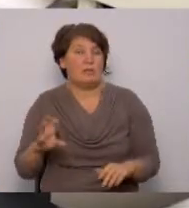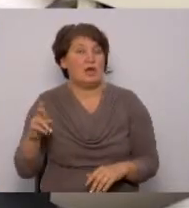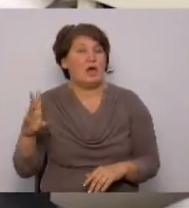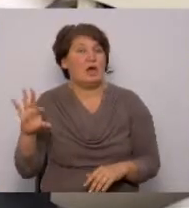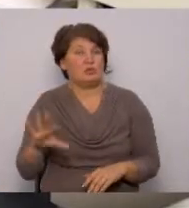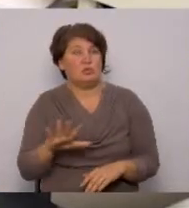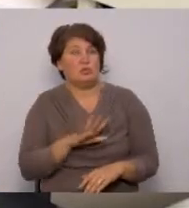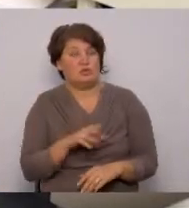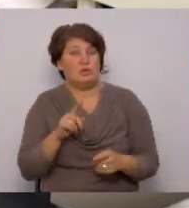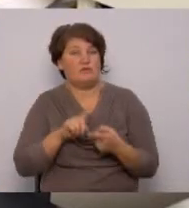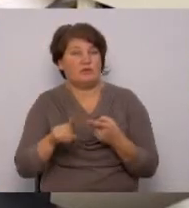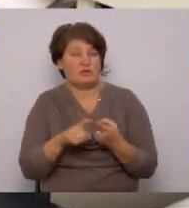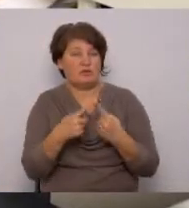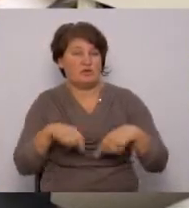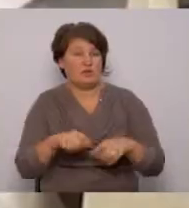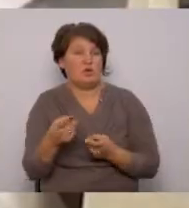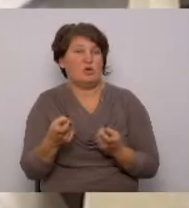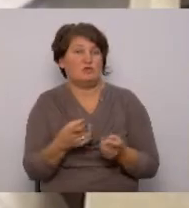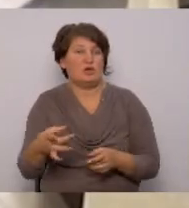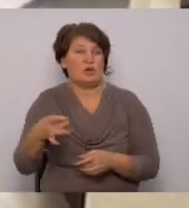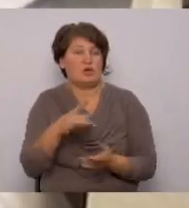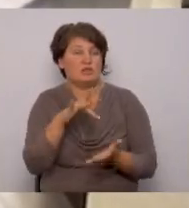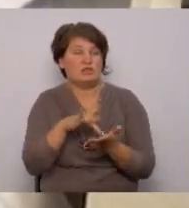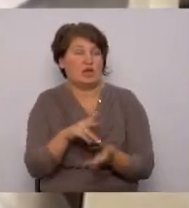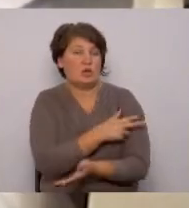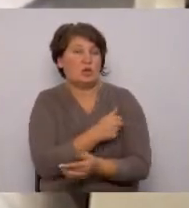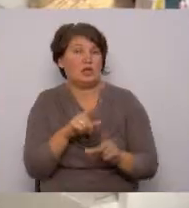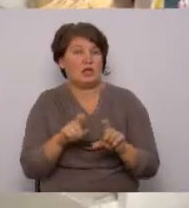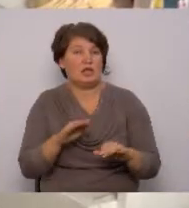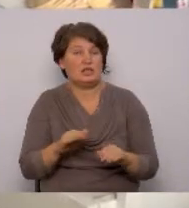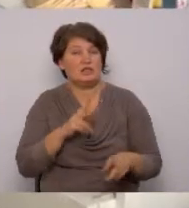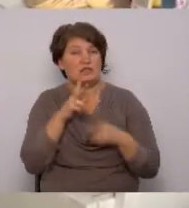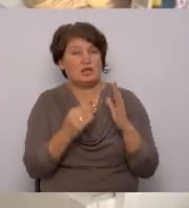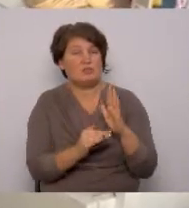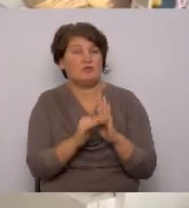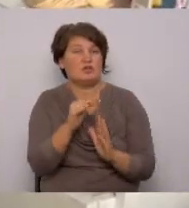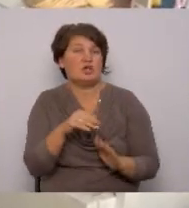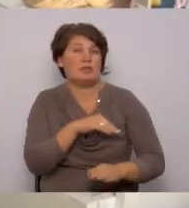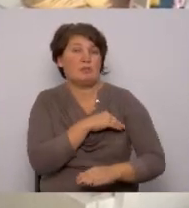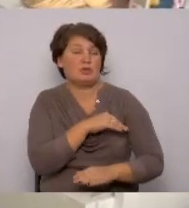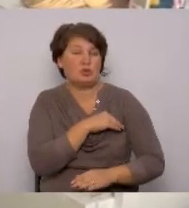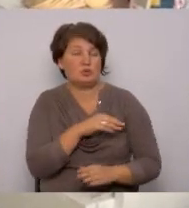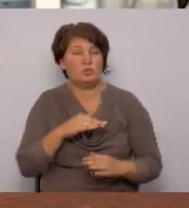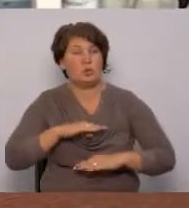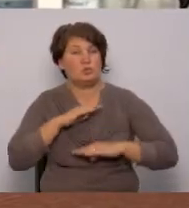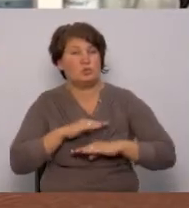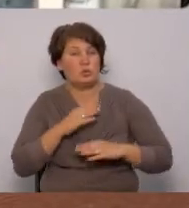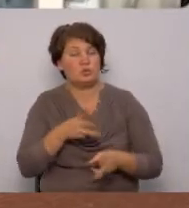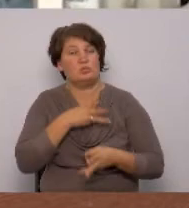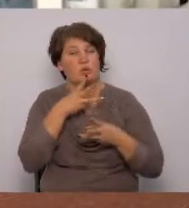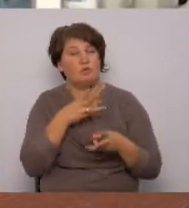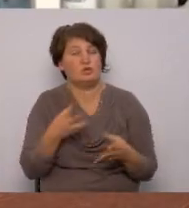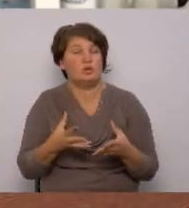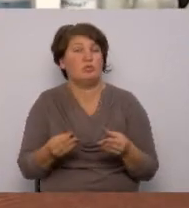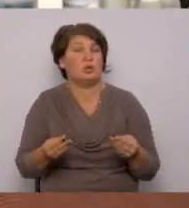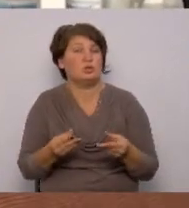в інфекційному відділенні Косівської центральної районної лікарні. Діти скаржилися на підвищення температури тіла, нудоту, багаторазову блювоту та